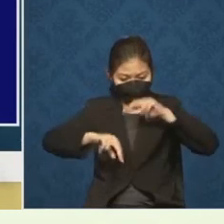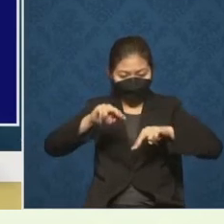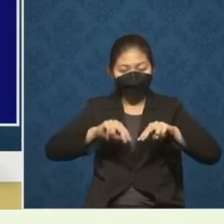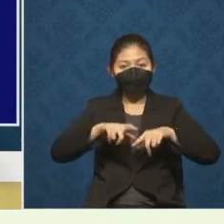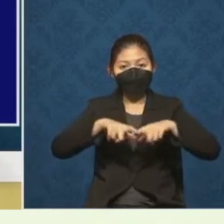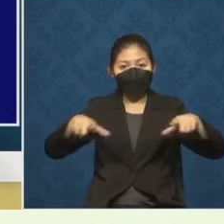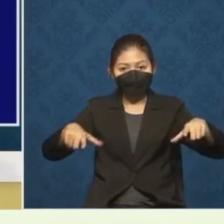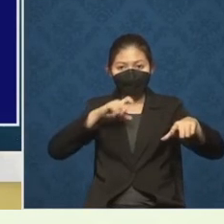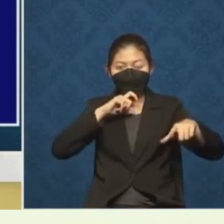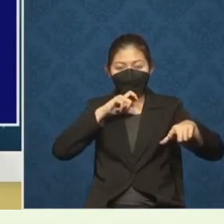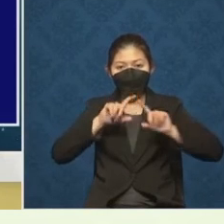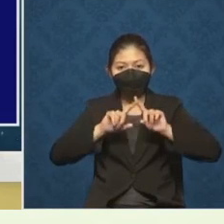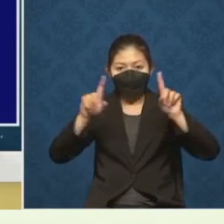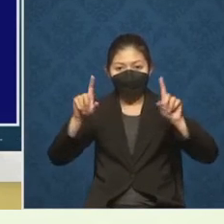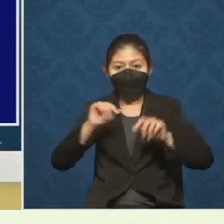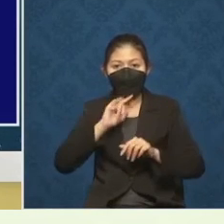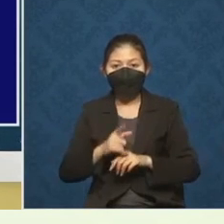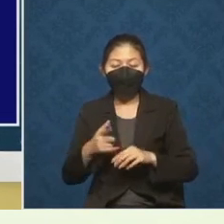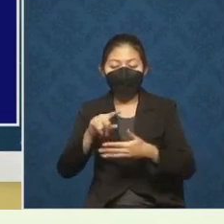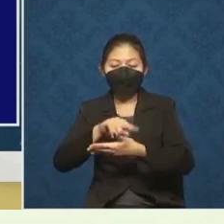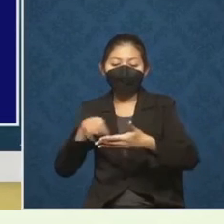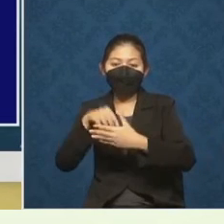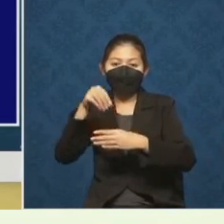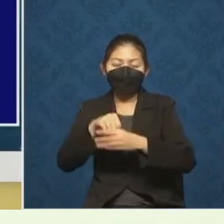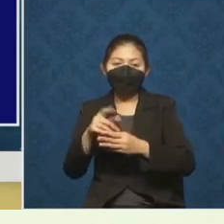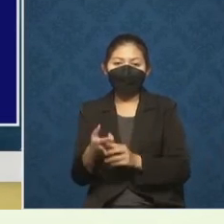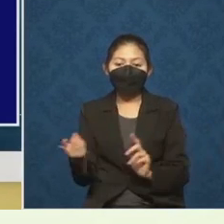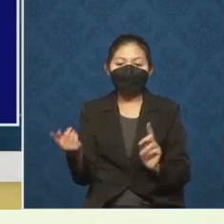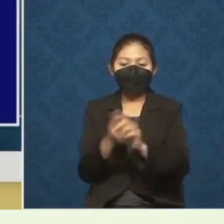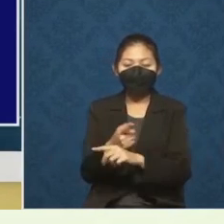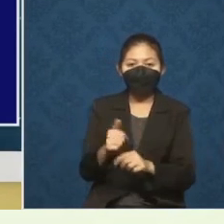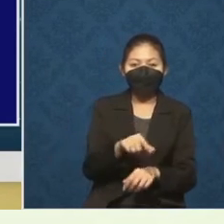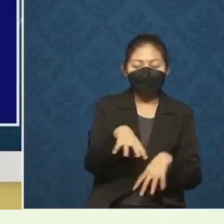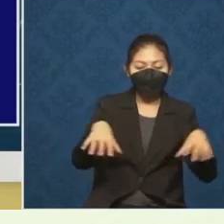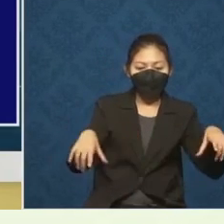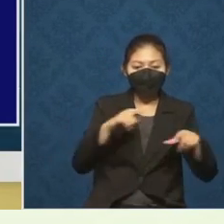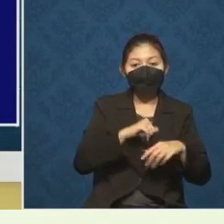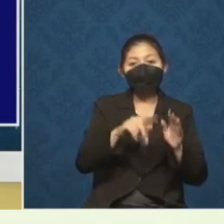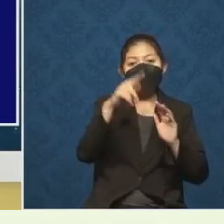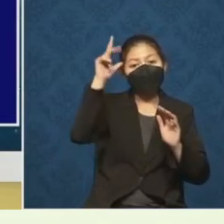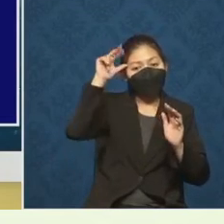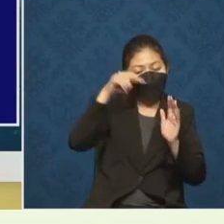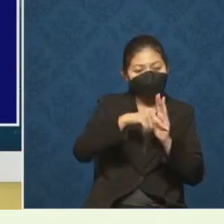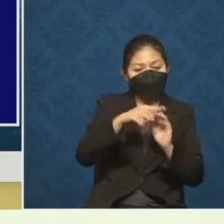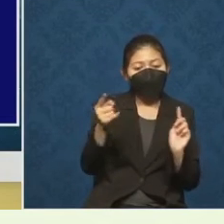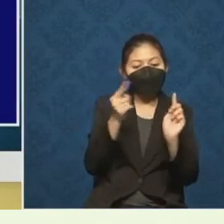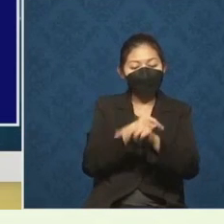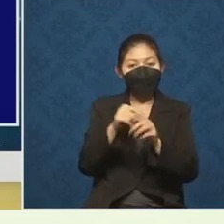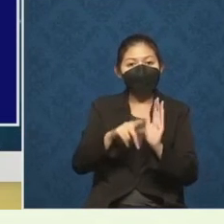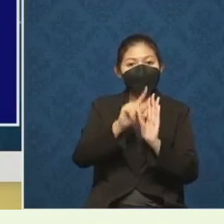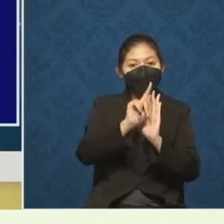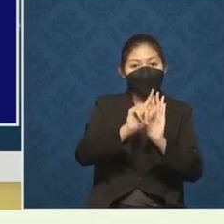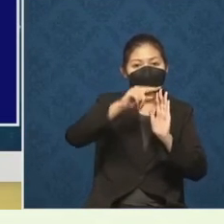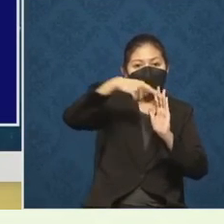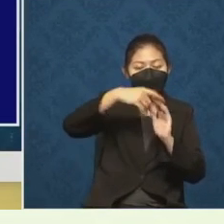แต่ถ้าถึงเวลาเลือกตั้งก็สลับก็ไม่ต้องไปไกลลำปางก็มาอยู่ลำพูนก็ได้นะครับอย่างเนี้ยใกล้ๆนะครับไม่ต้